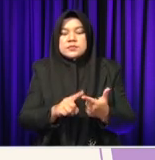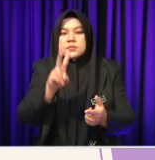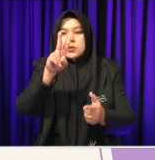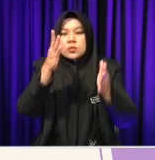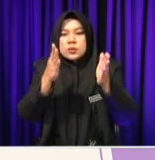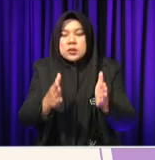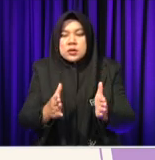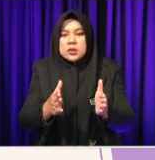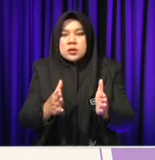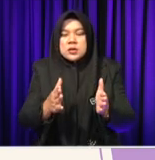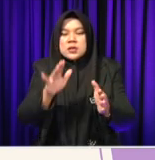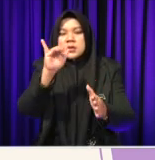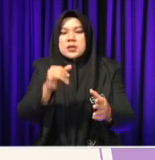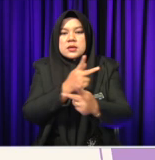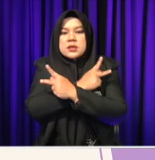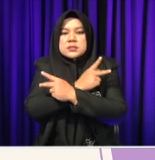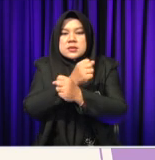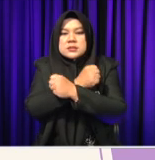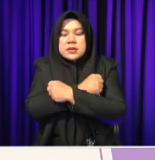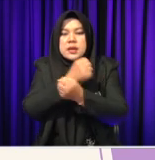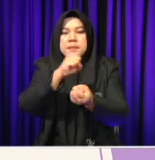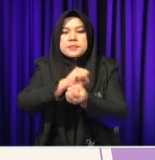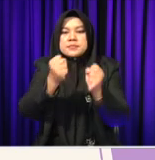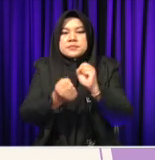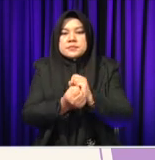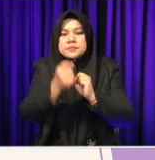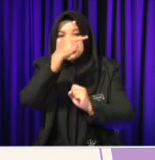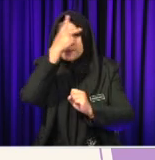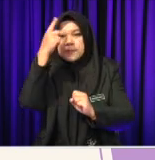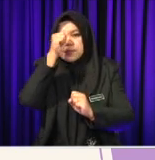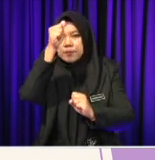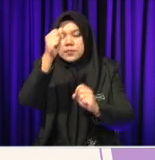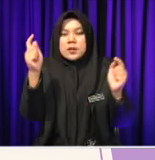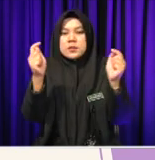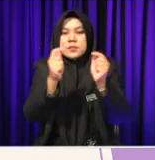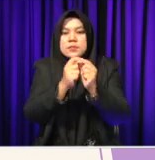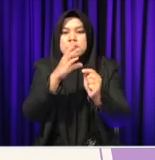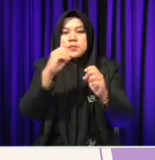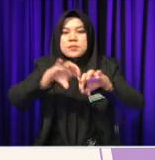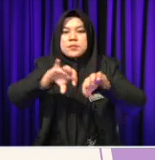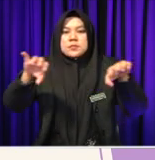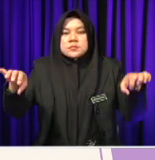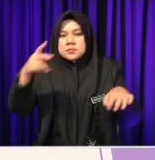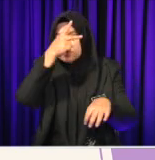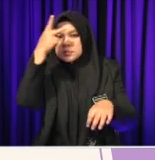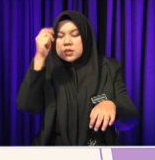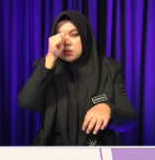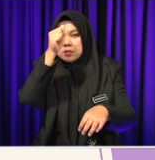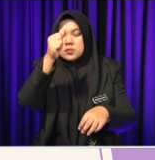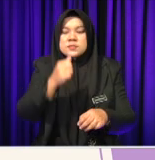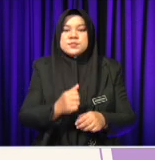dua orang yang saling mengasihi yang bersahabat kerana Allah bertemu dan berpisah pun kerana Allah Okey ada dua